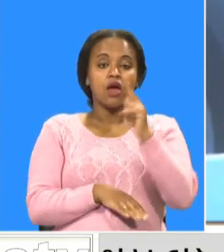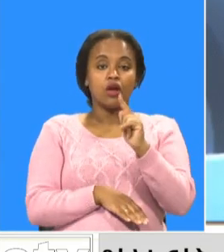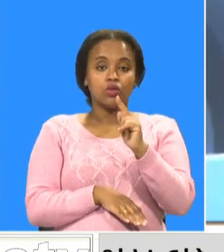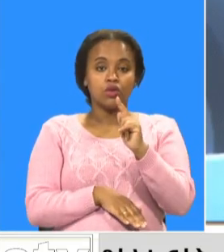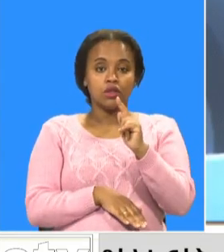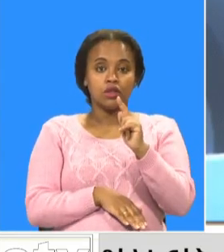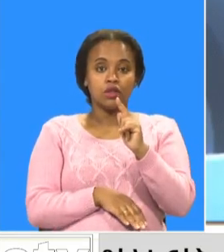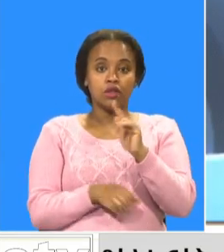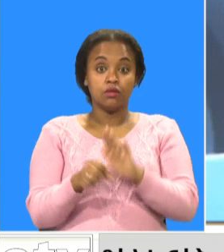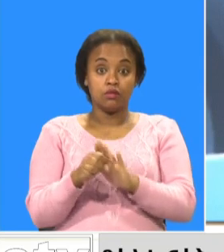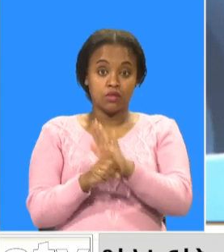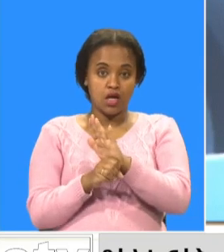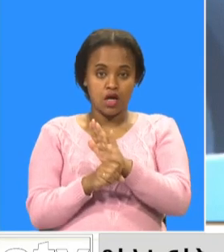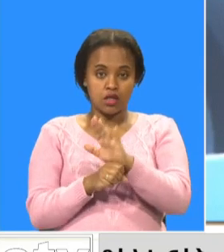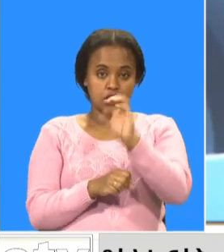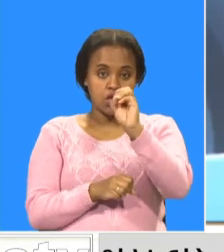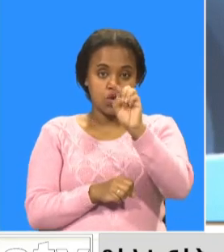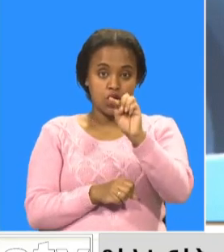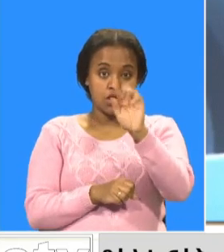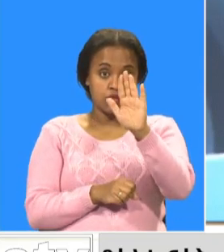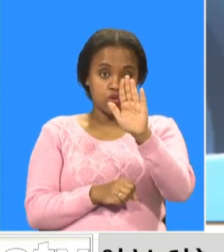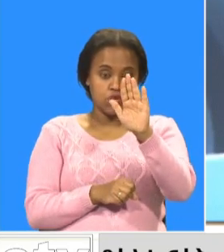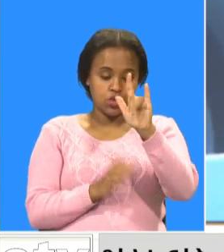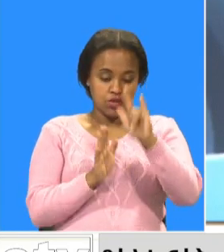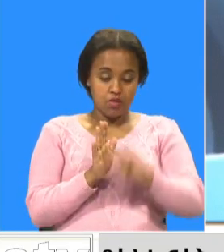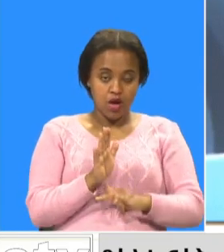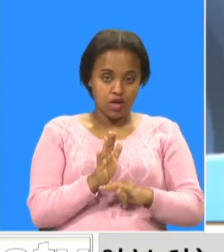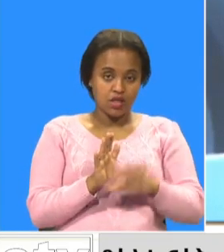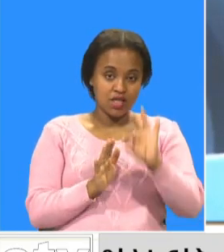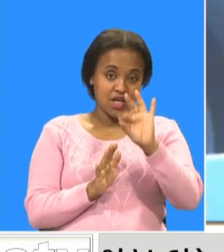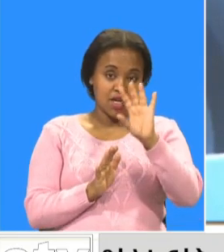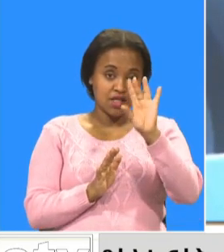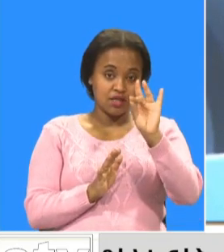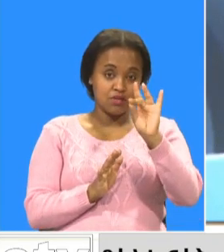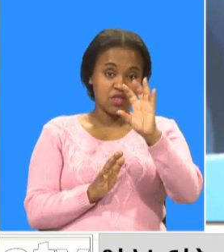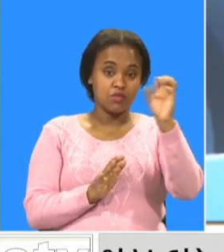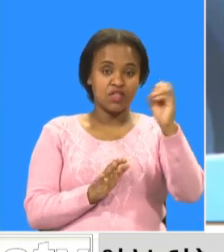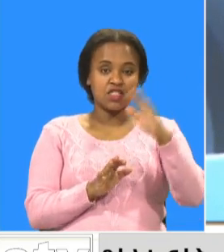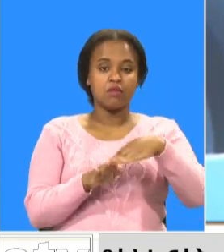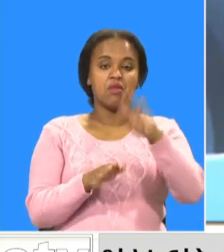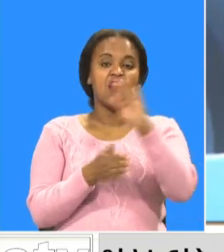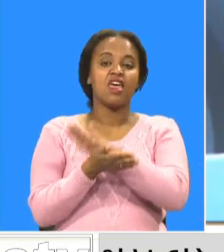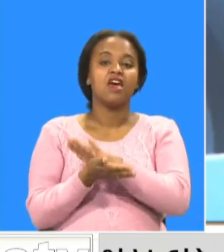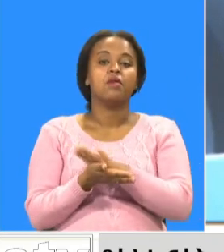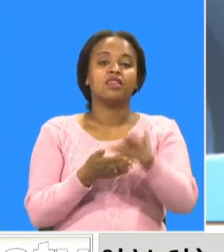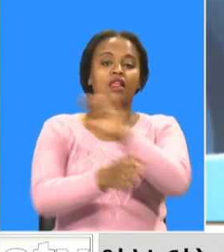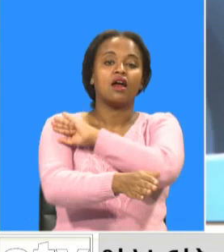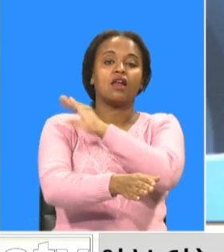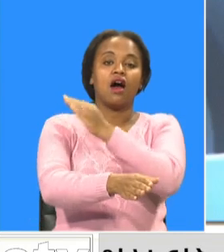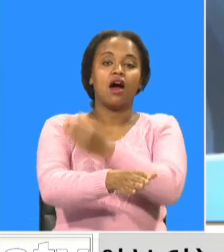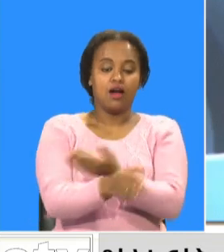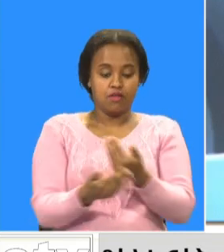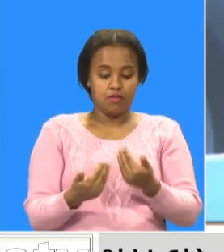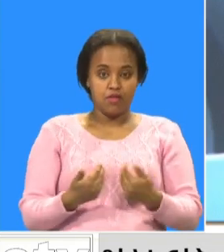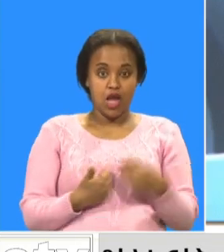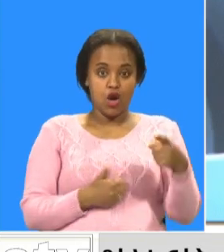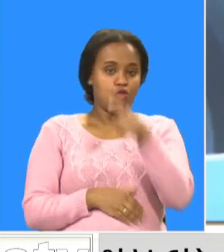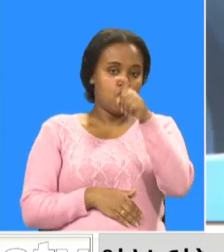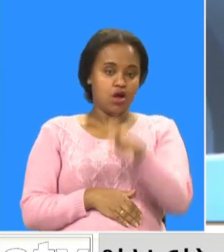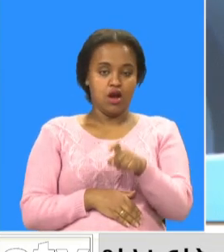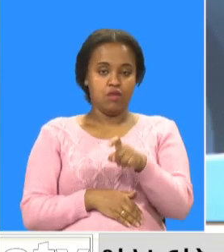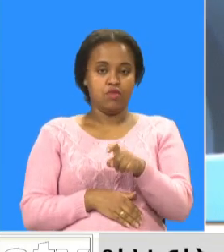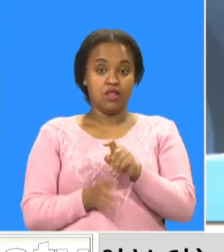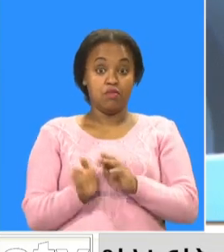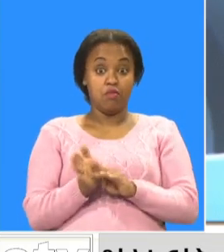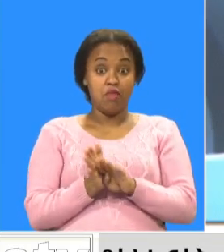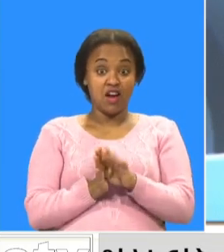0.1 ማይክሮን ከ98% በላይ የማጣራት አቅም ያለው መሆን አለበት ነው። ባክቴሪያል